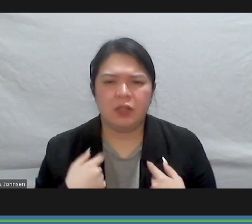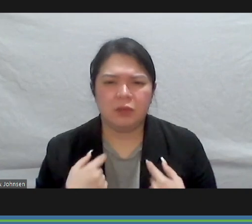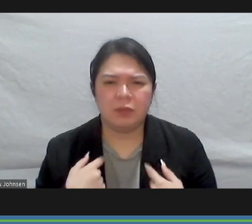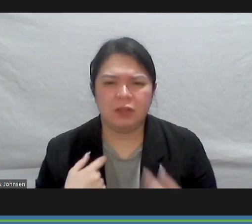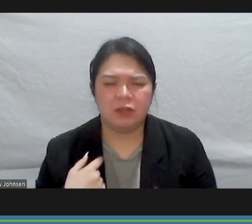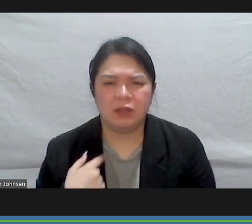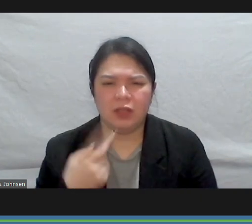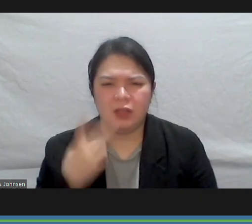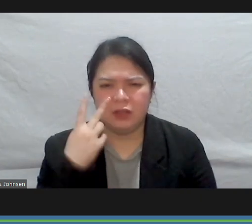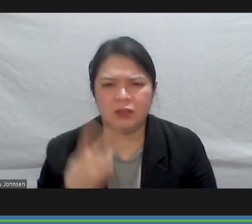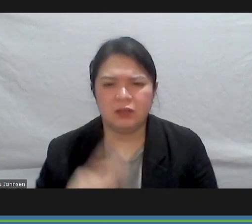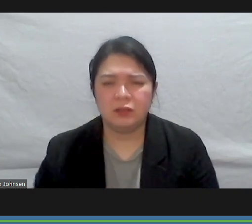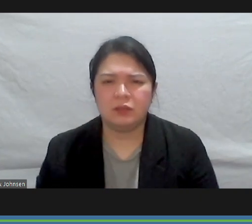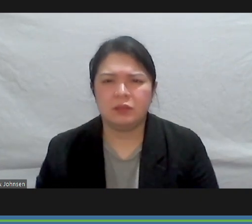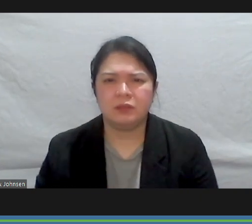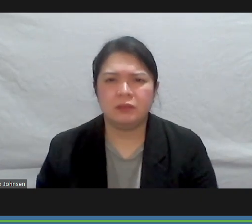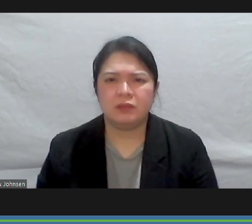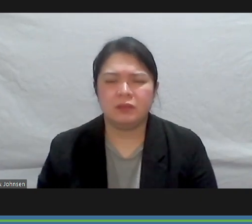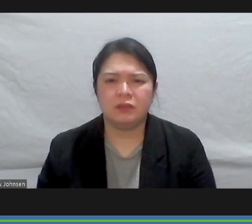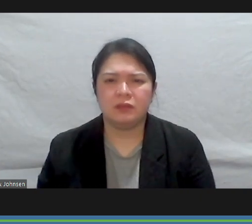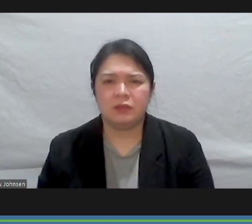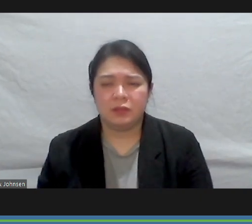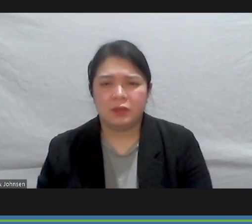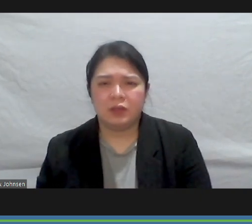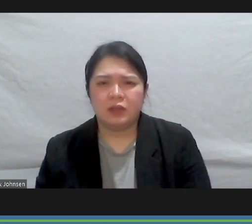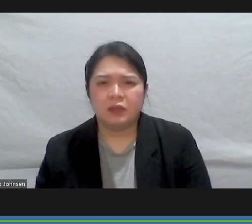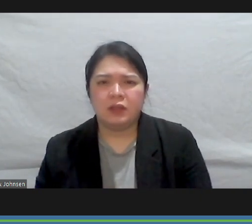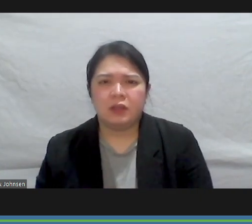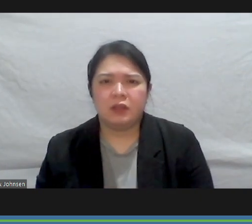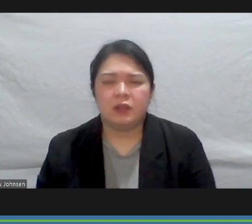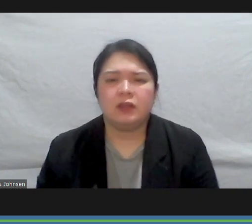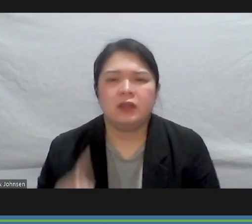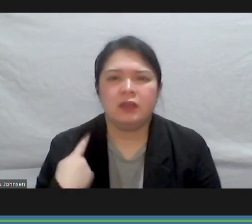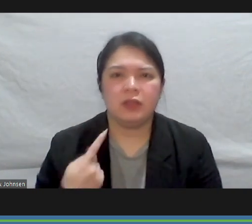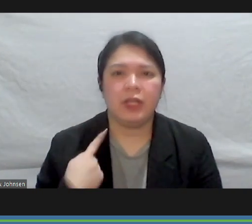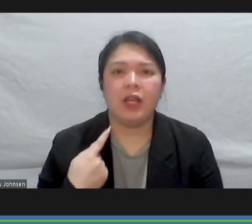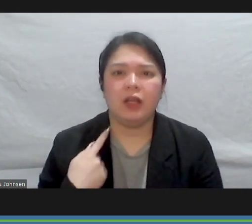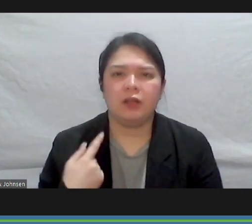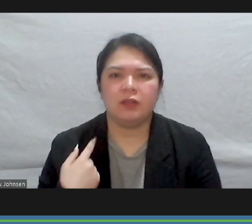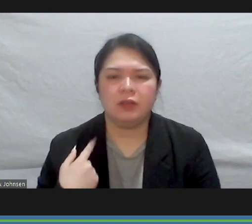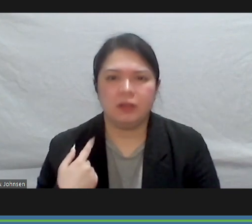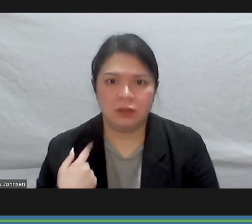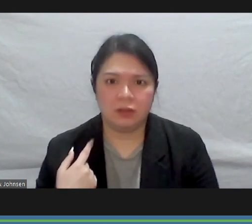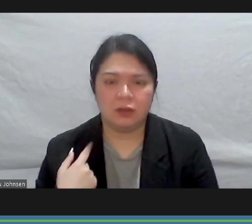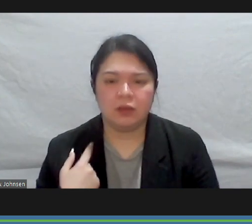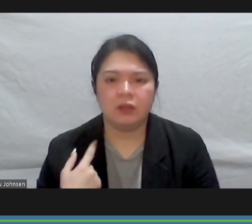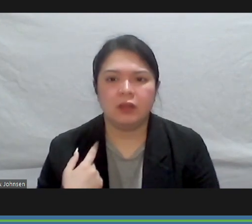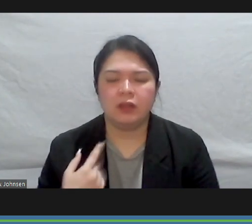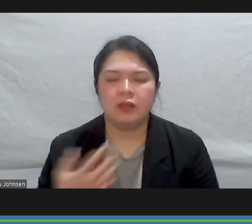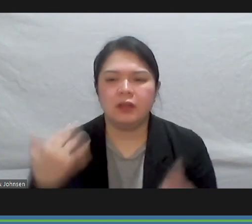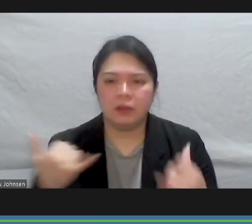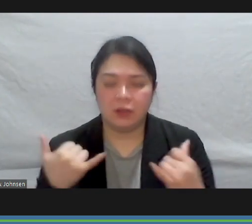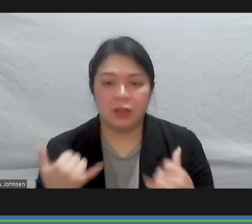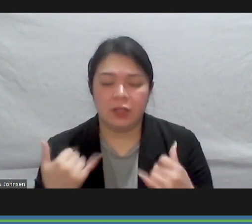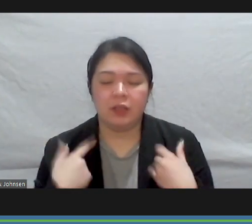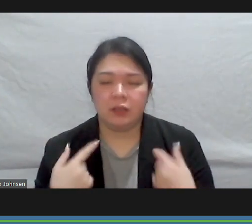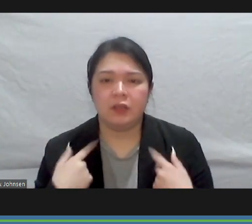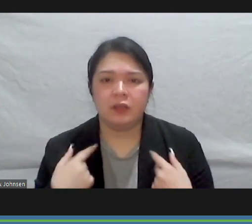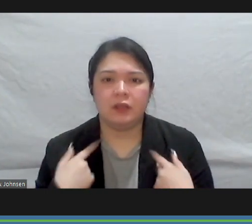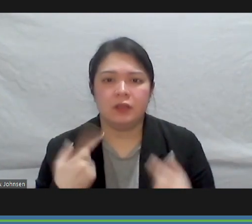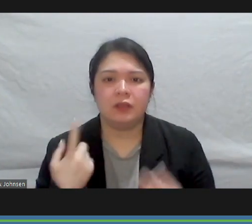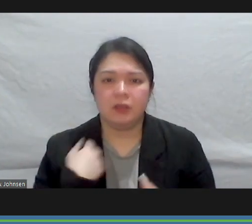sa ating mga katutubong wika. Kasi katotohanan talaga na ang tayo ay